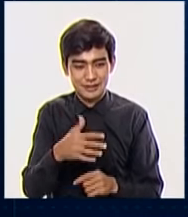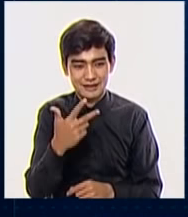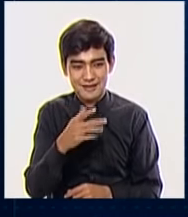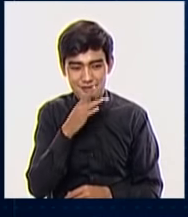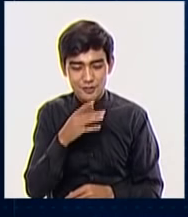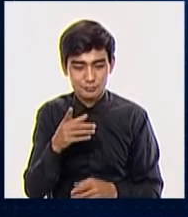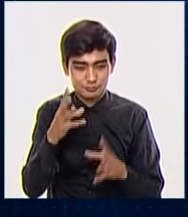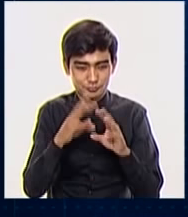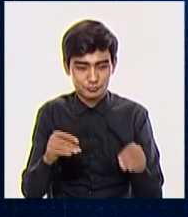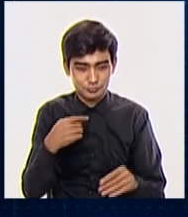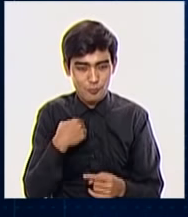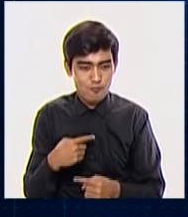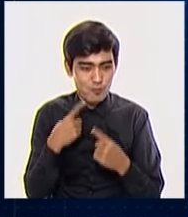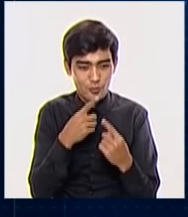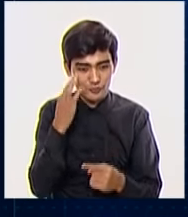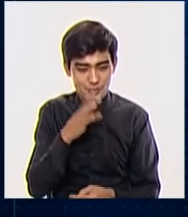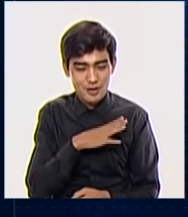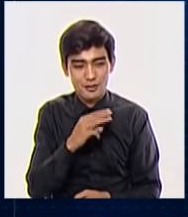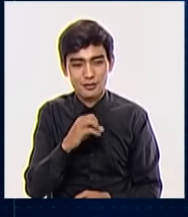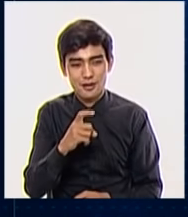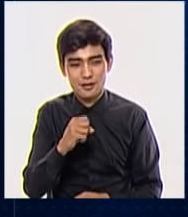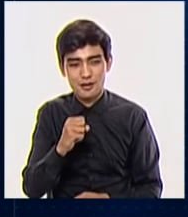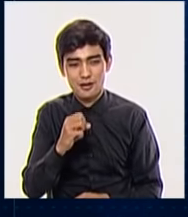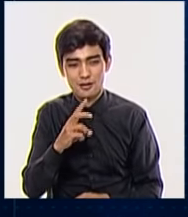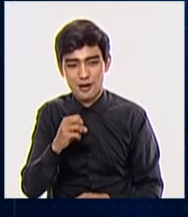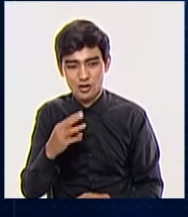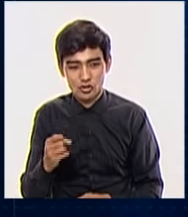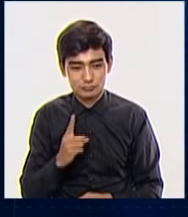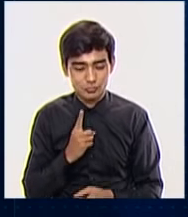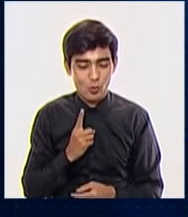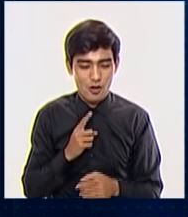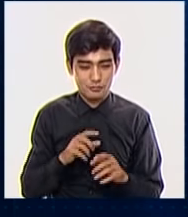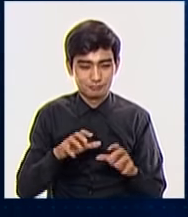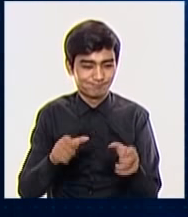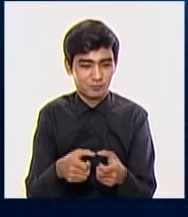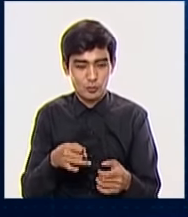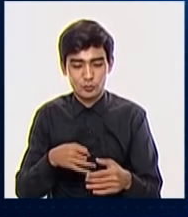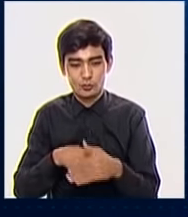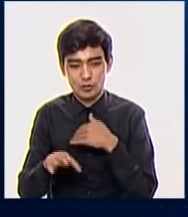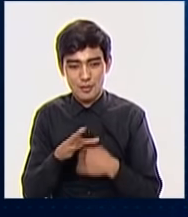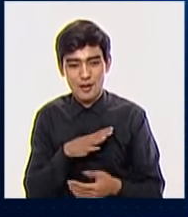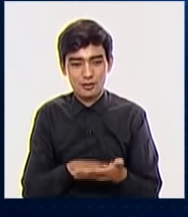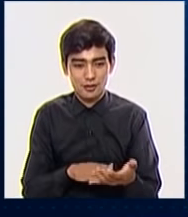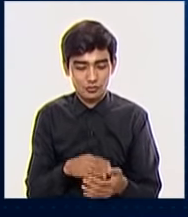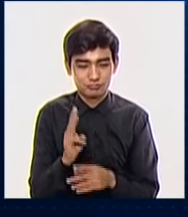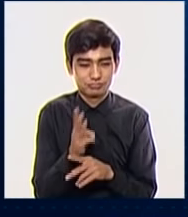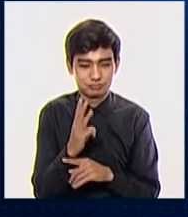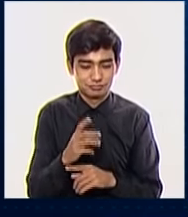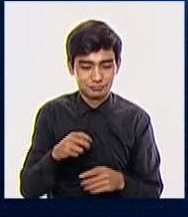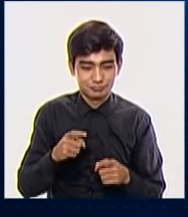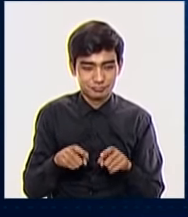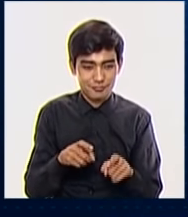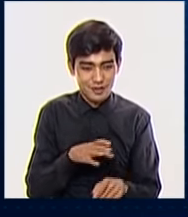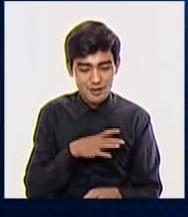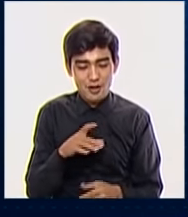женщина пыталась выразить свой протест. Такахаши скрутили и увели охранники. Эстафета огня продолжилась. А школы массово сдают